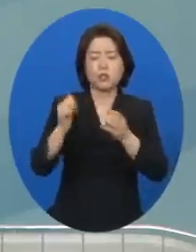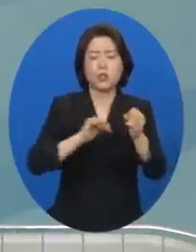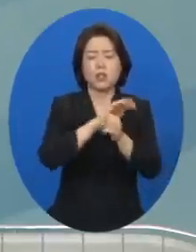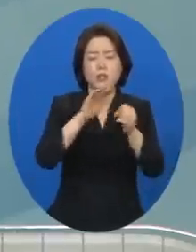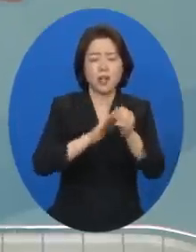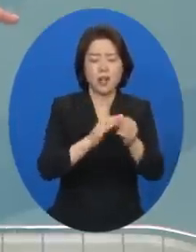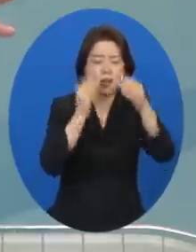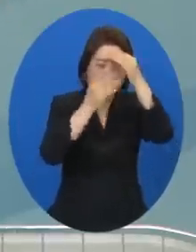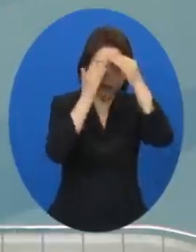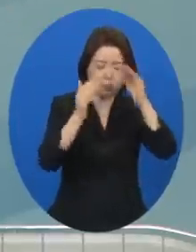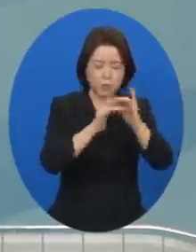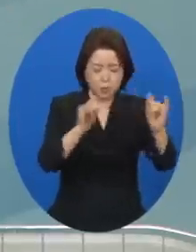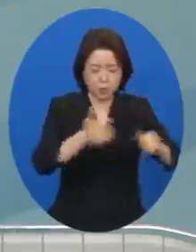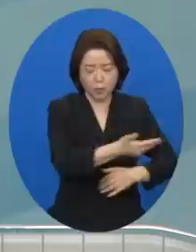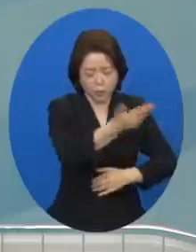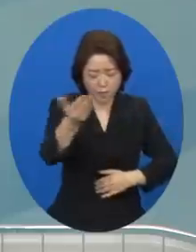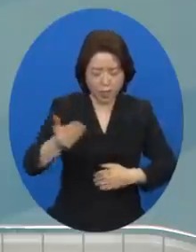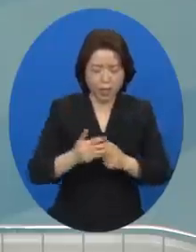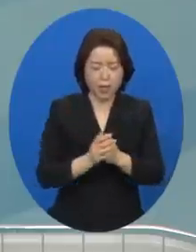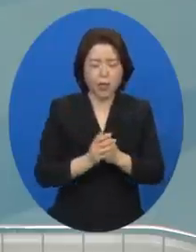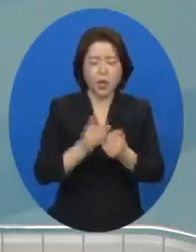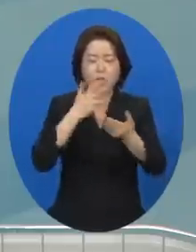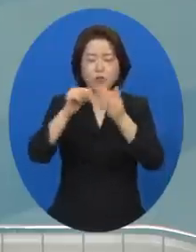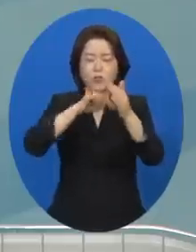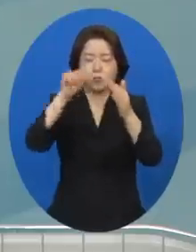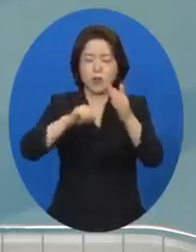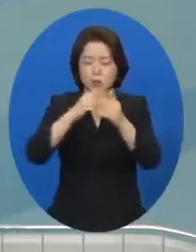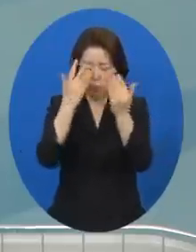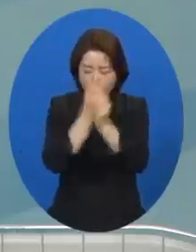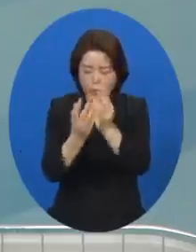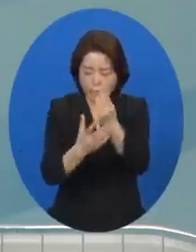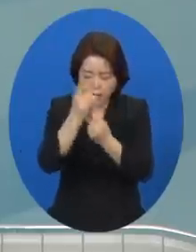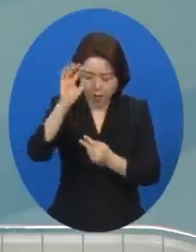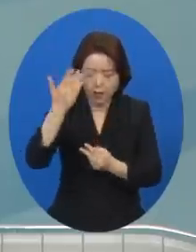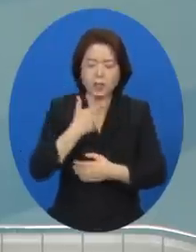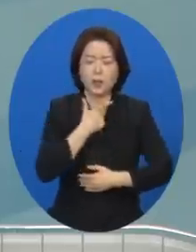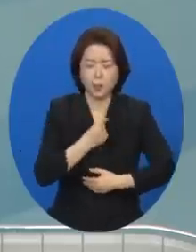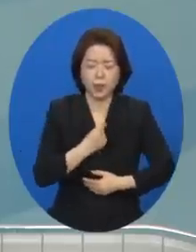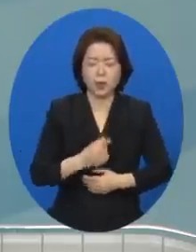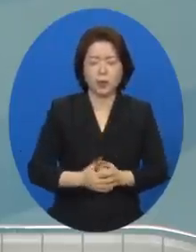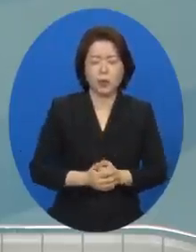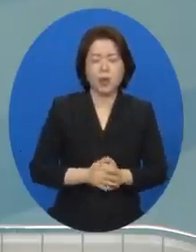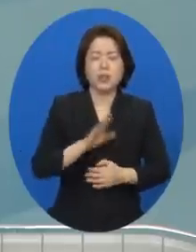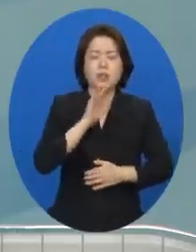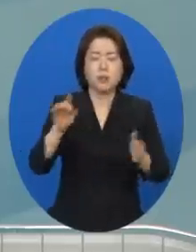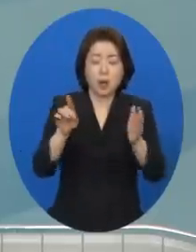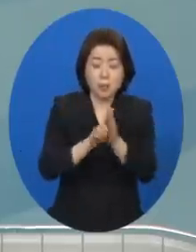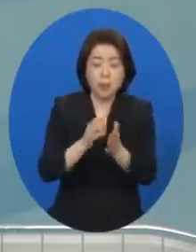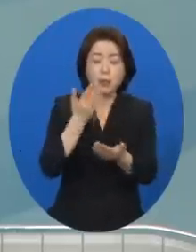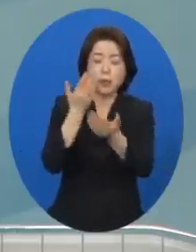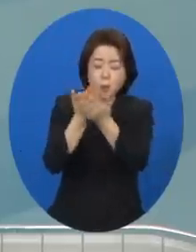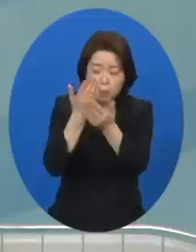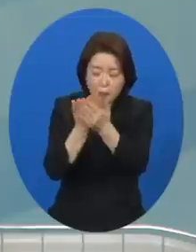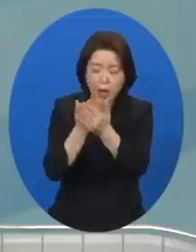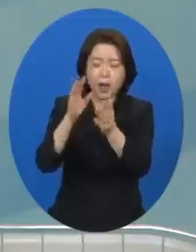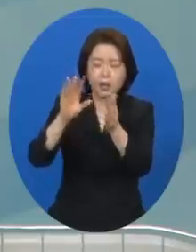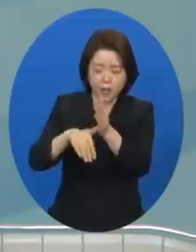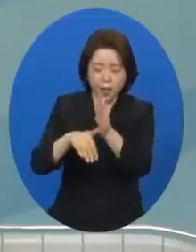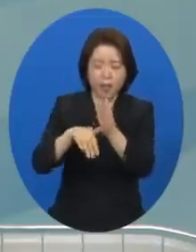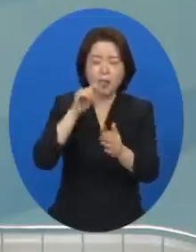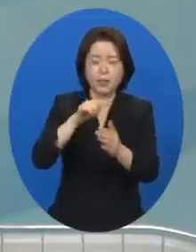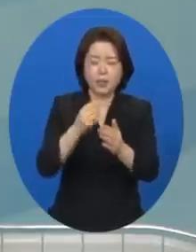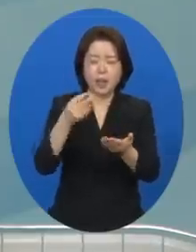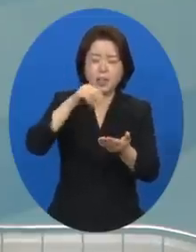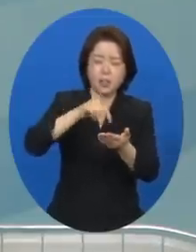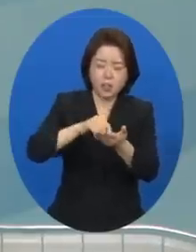성도들 주님 아내 온전히 하나 되기를 갈망하며 정말 믿고 구하는 그래 일어나서